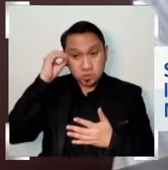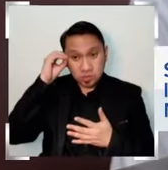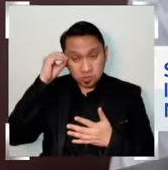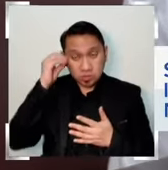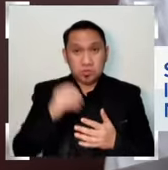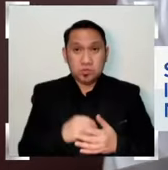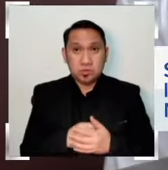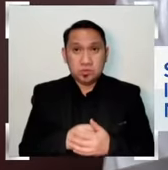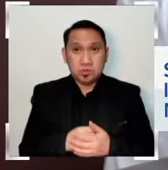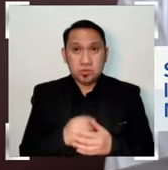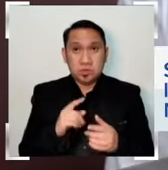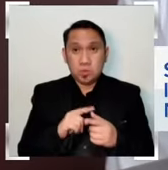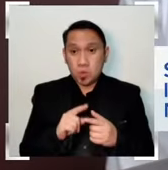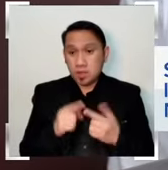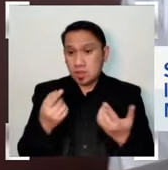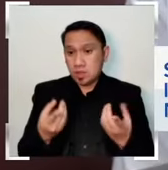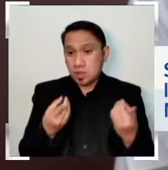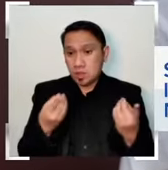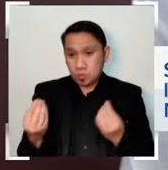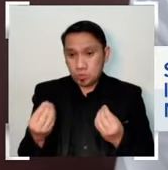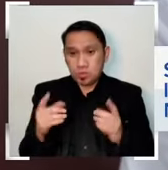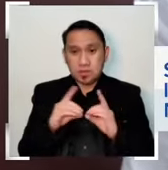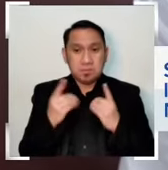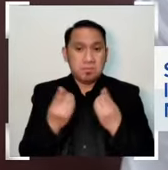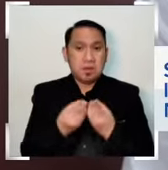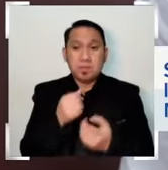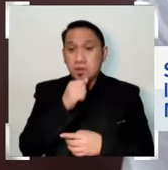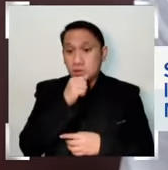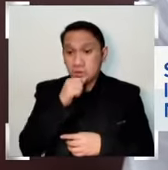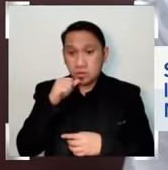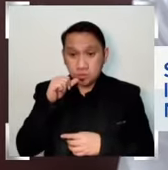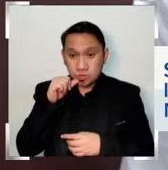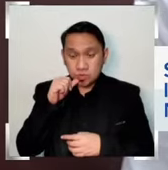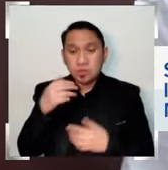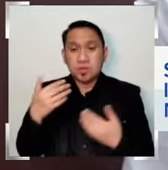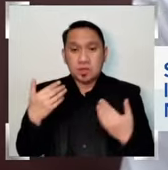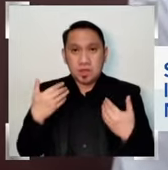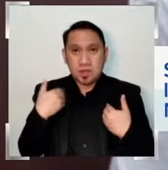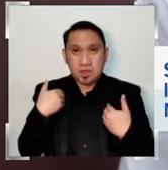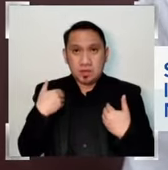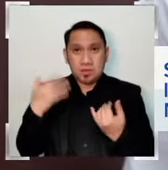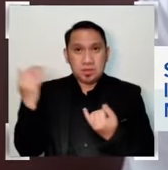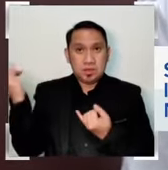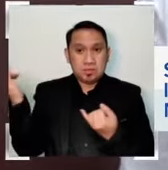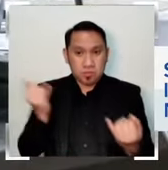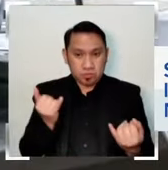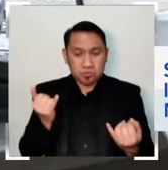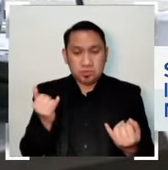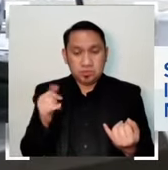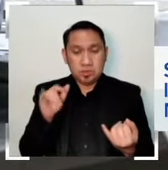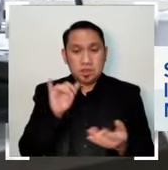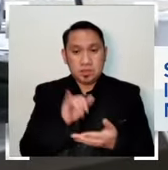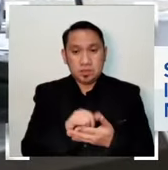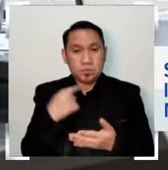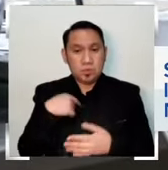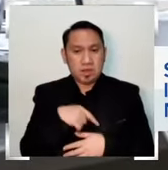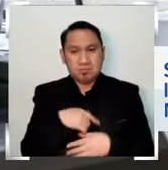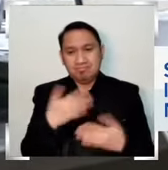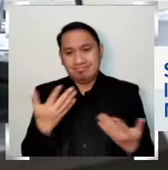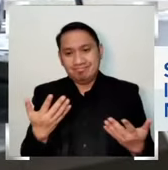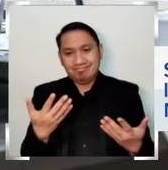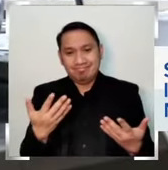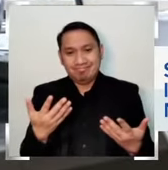eto na po yung Department of Agriculture. Magpapalabas na po ng import permit. Doon po kami patay. Ang tinutukoy